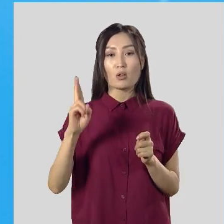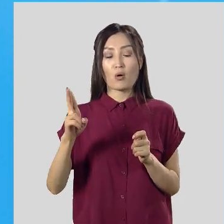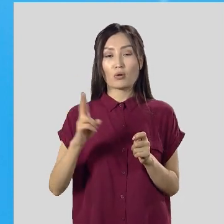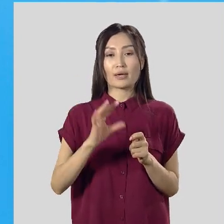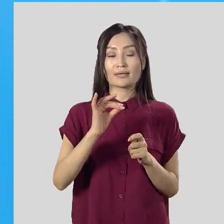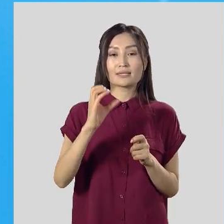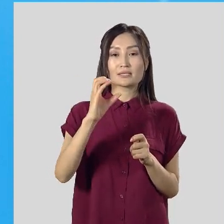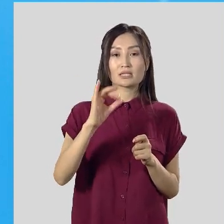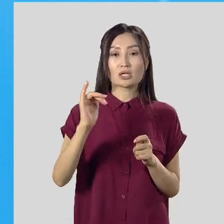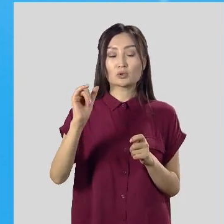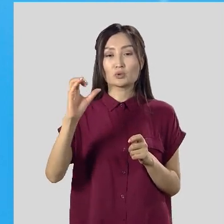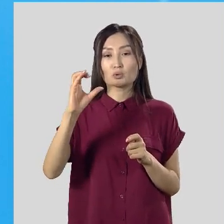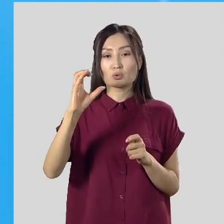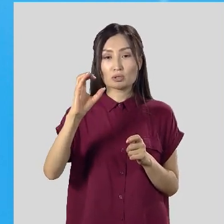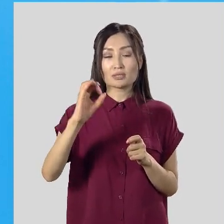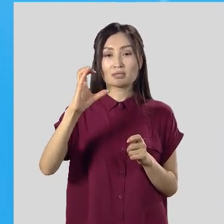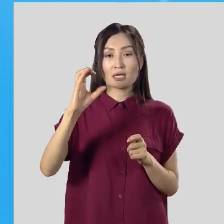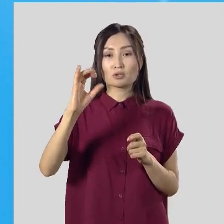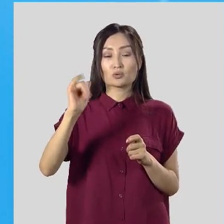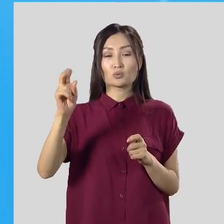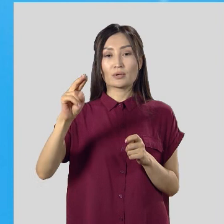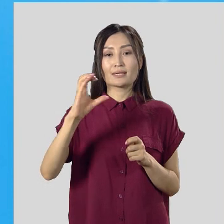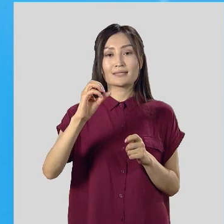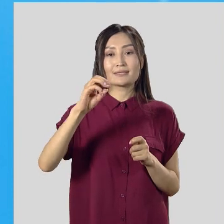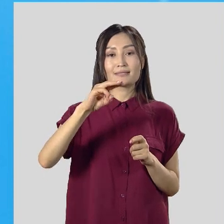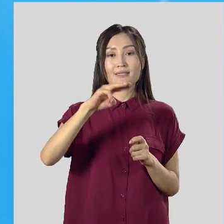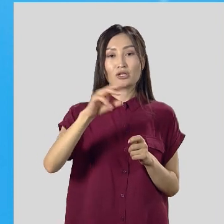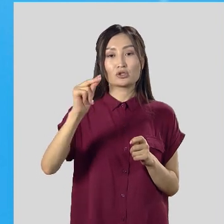оболочкой, сосудистой оболочкой и сетчаткой глаза.